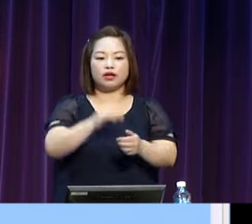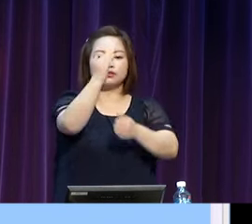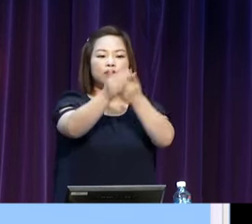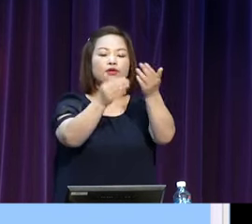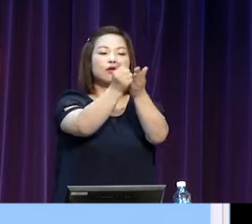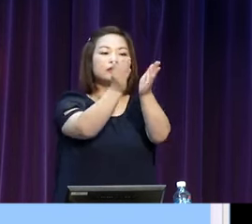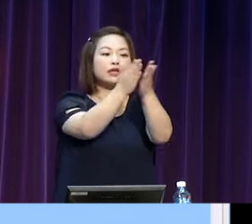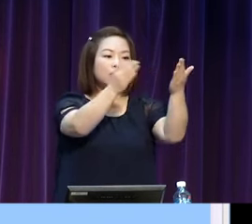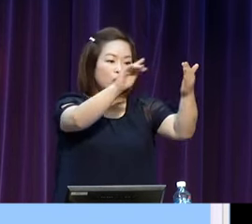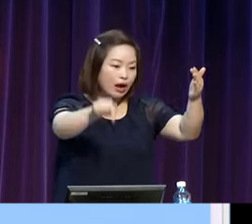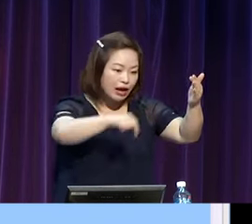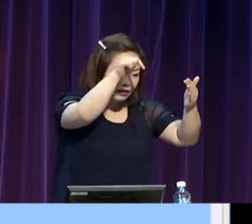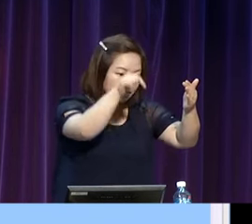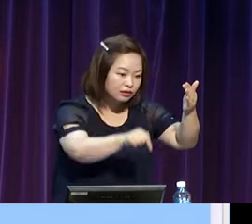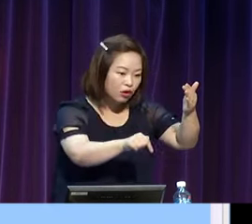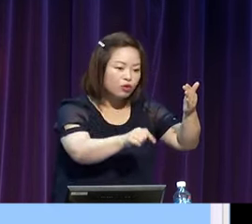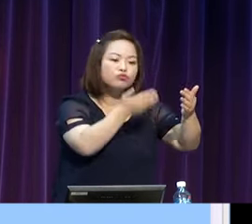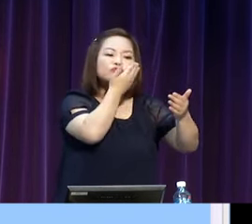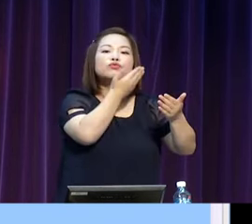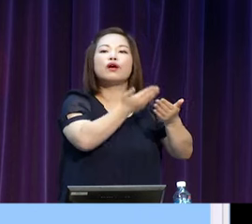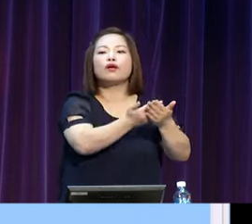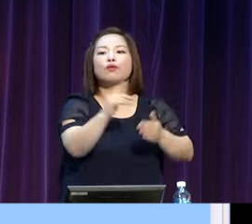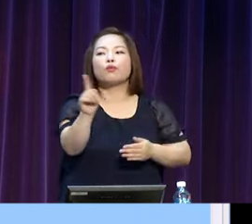것이 굉장히 중요하거든요.